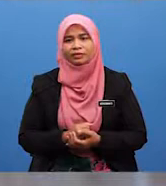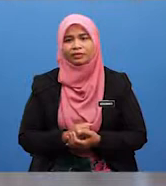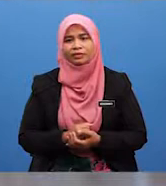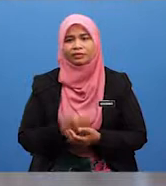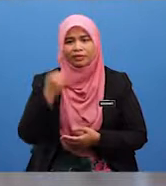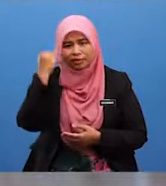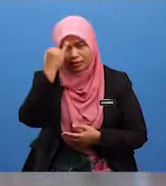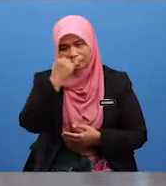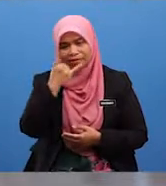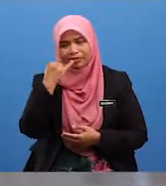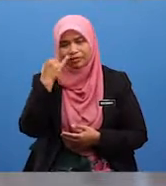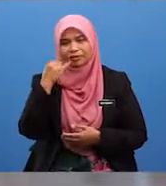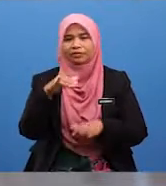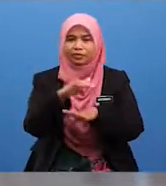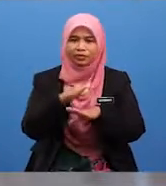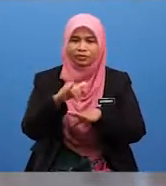keindahannya.